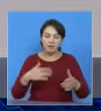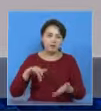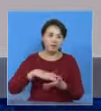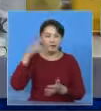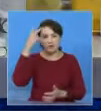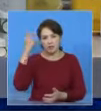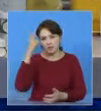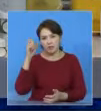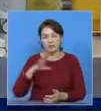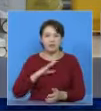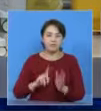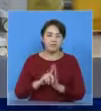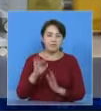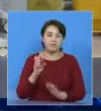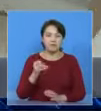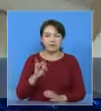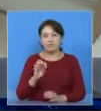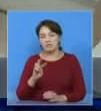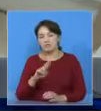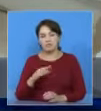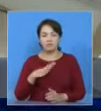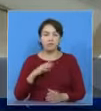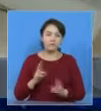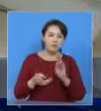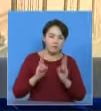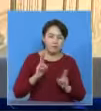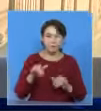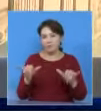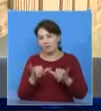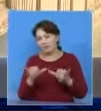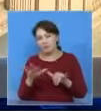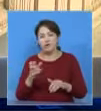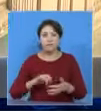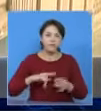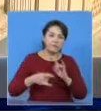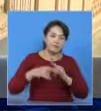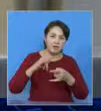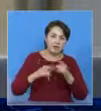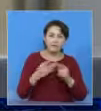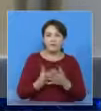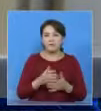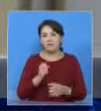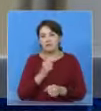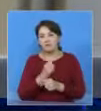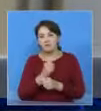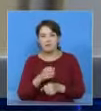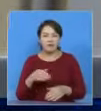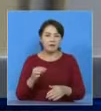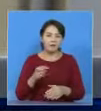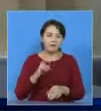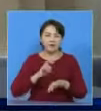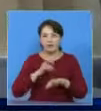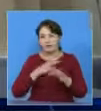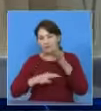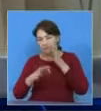Кандаагаш введены в эксплуатацию центр гемодиализа, мебельный цех, цех по производству жидкого мыла, строительный магазин, аптека. До сегодняшнего дня